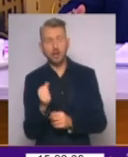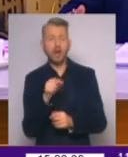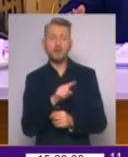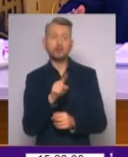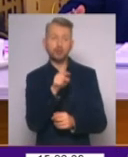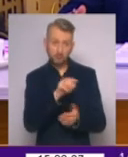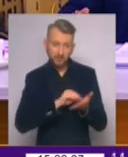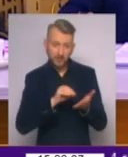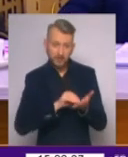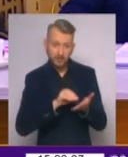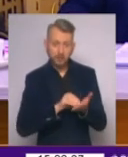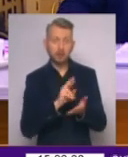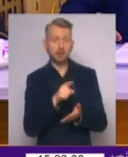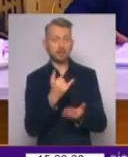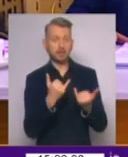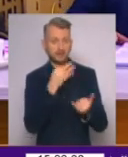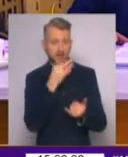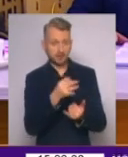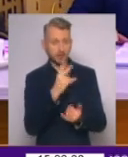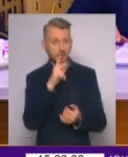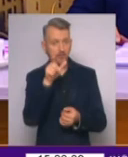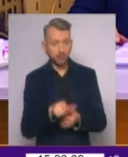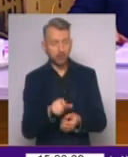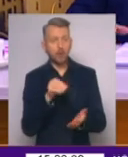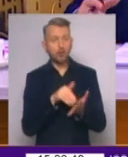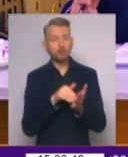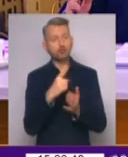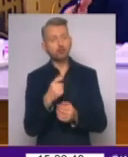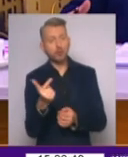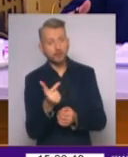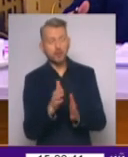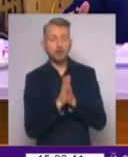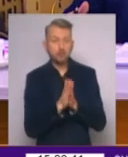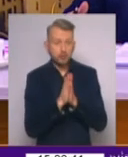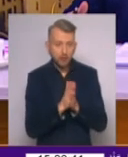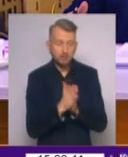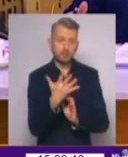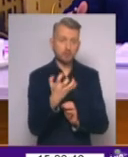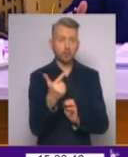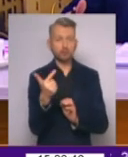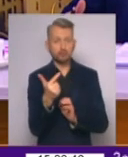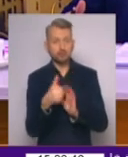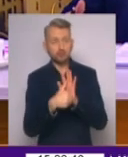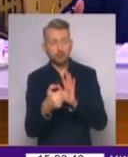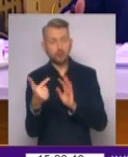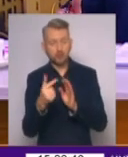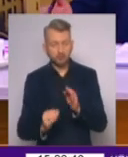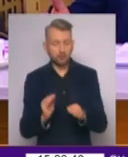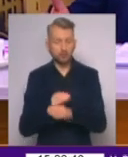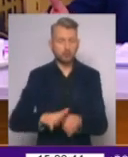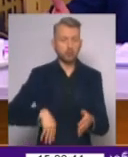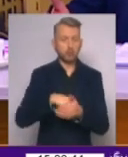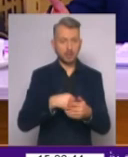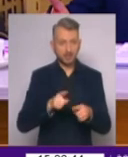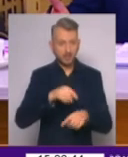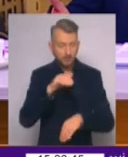тобі виписали, так як тільки що сказала глядачка, коштують 100 гривень. Будь ласка, будь добр, 500-600 гривень доплати. Це є